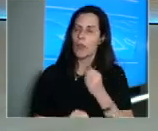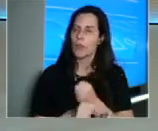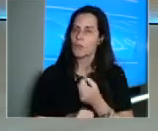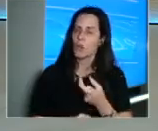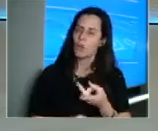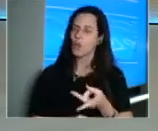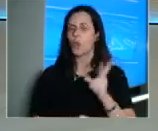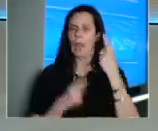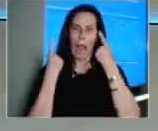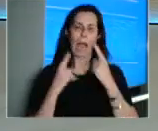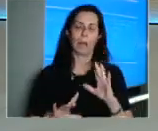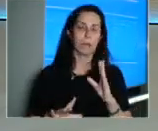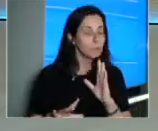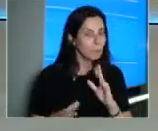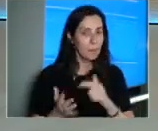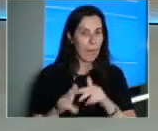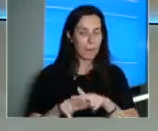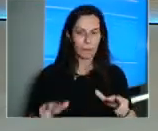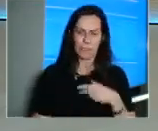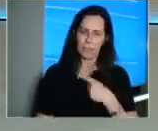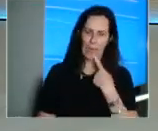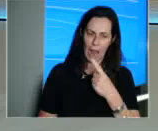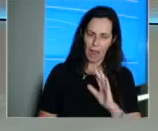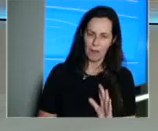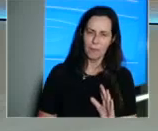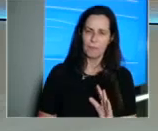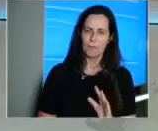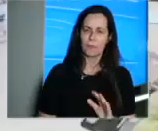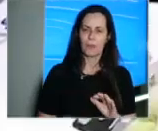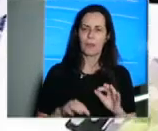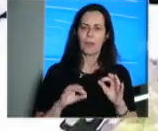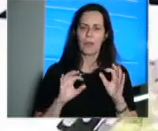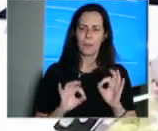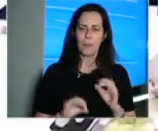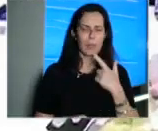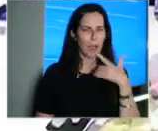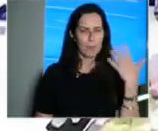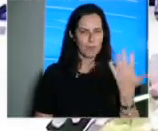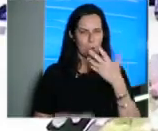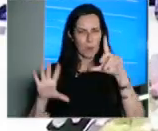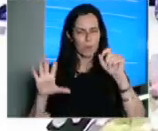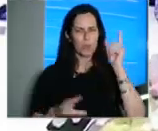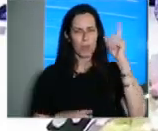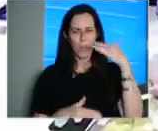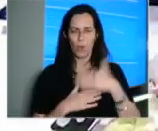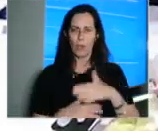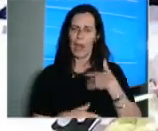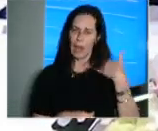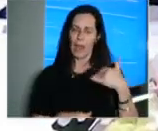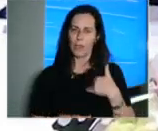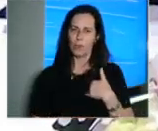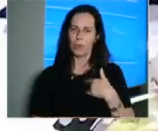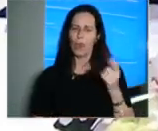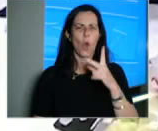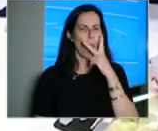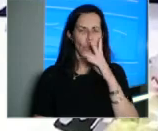לטובתכם את הסטטוס קוו. נאמר את זה ככה. תראה, אני אומר את זה ככה. במשך המון שנים, ב-70 שנה האחרונות, היינו ביתרון הזה,